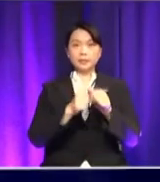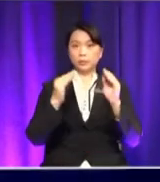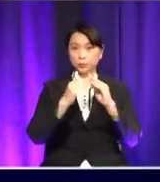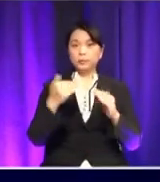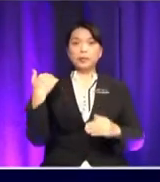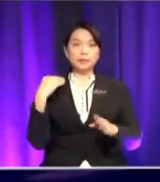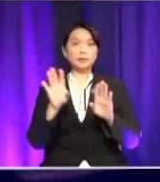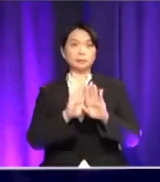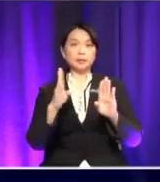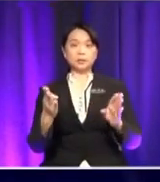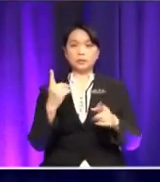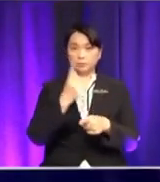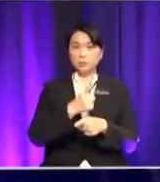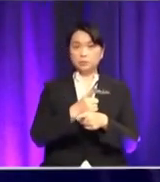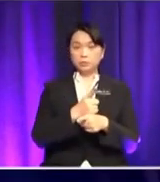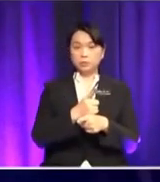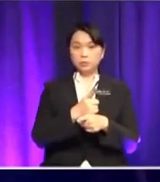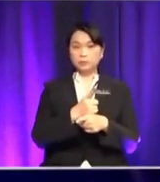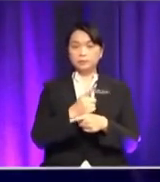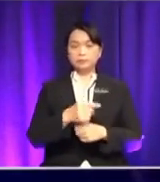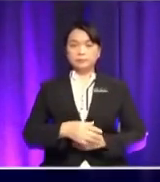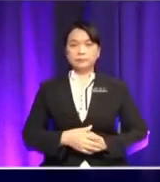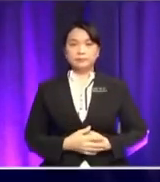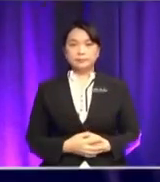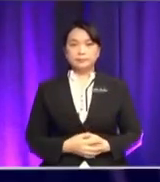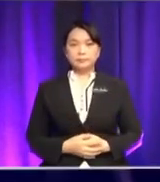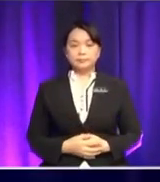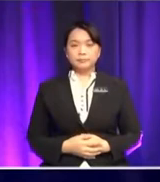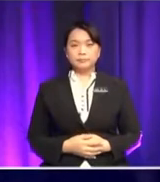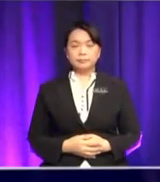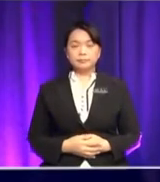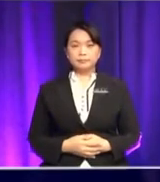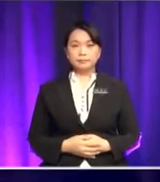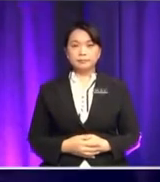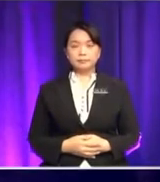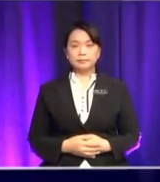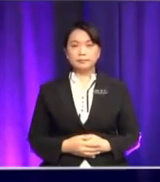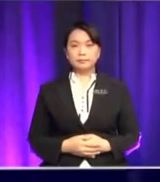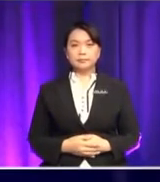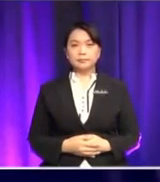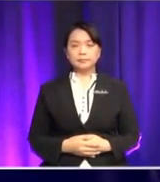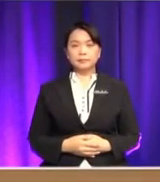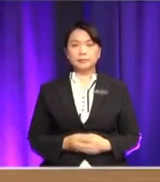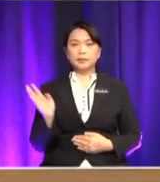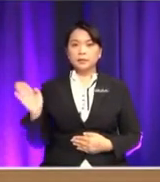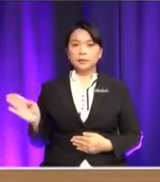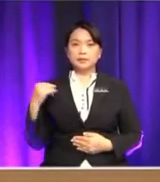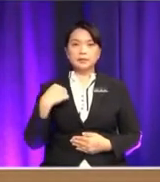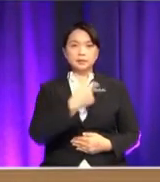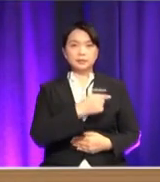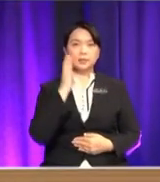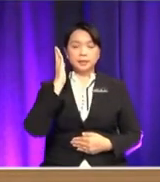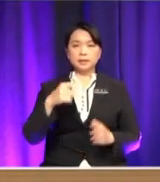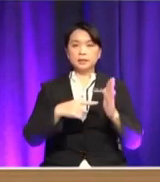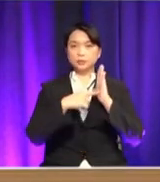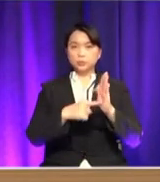macam mana penghuni nak keluar masuk kedalam rumah kain subdivisi ada pintu sedih sini kita akan Tunjukkan pintu